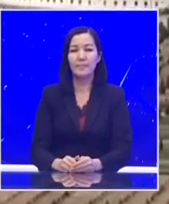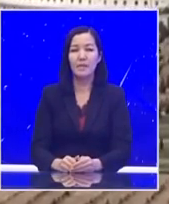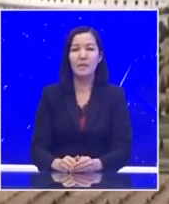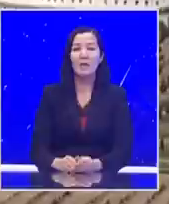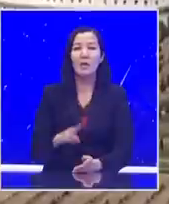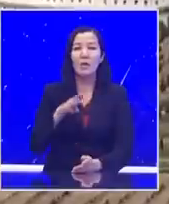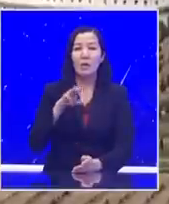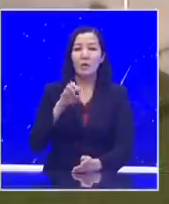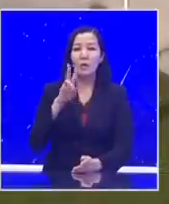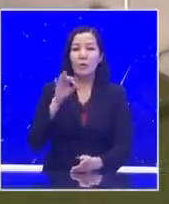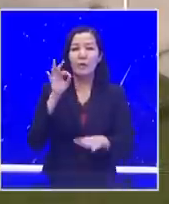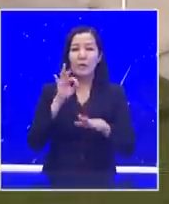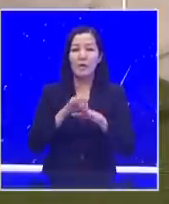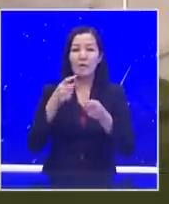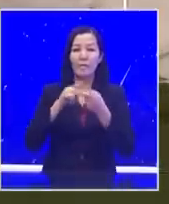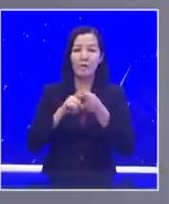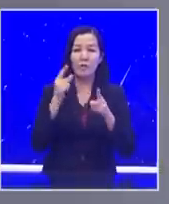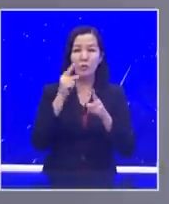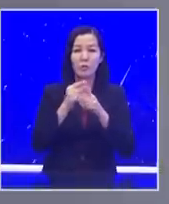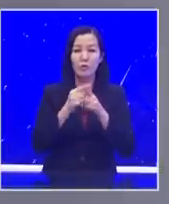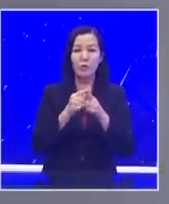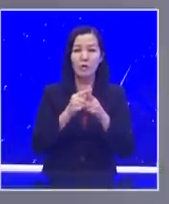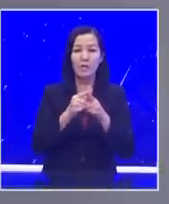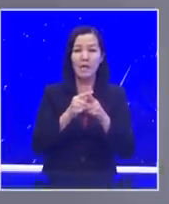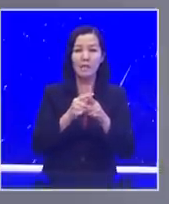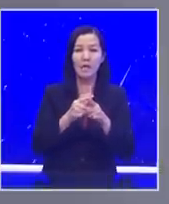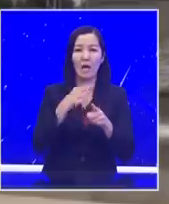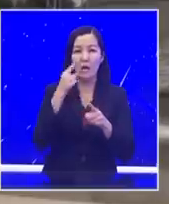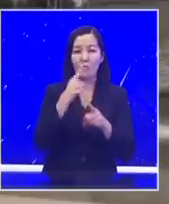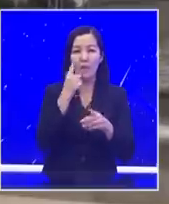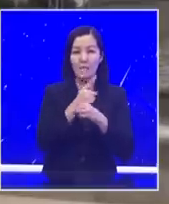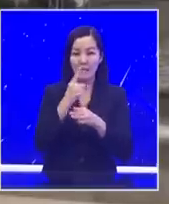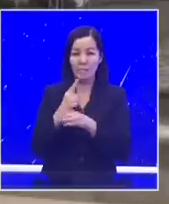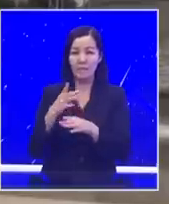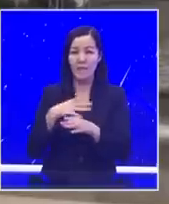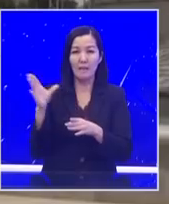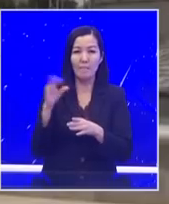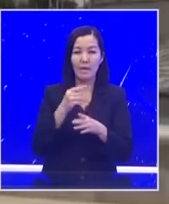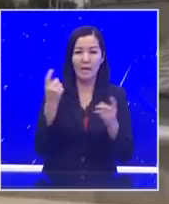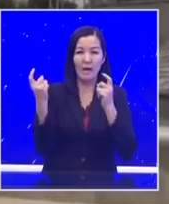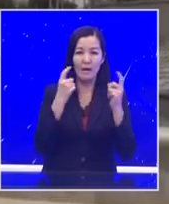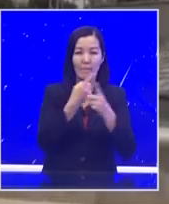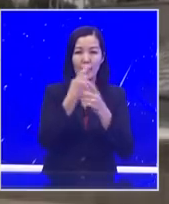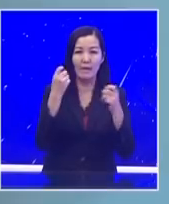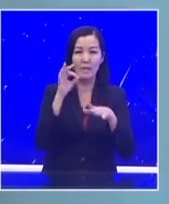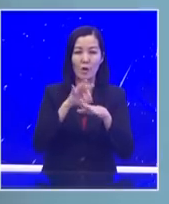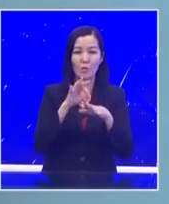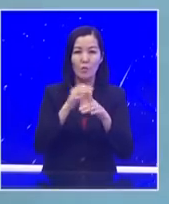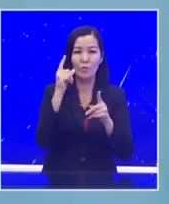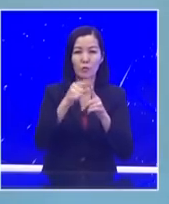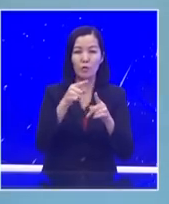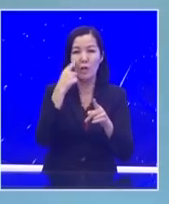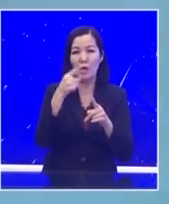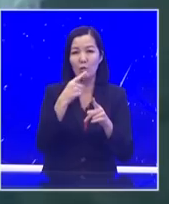Түркменстан билігі коронавирус сөзін қолдануға тыйым салды. Дереккөз мәліметінше елдегі барлық ақпарат құралдарында аты жаман ауру сөзін